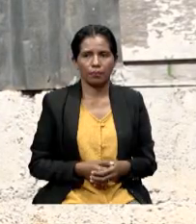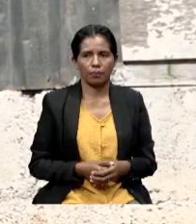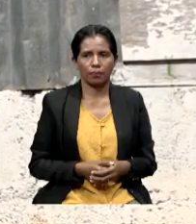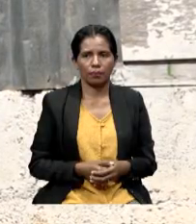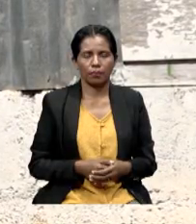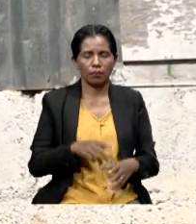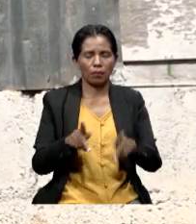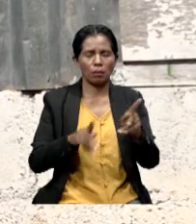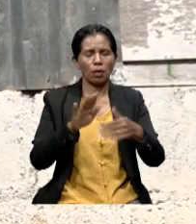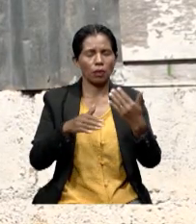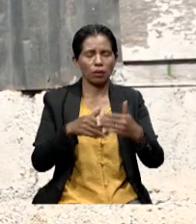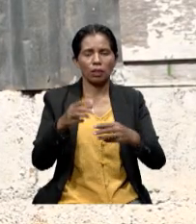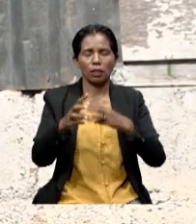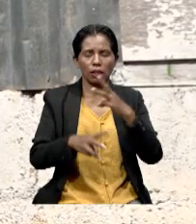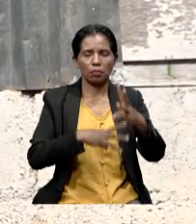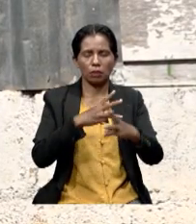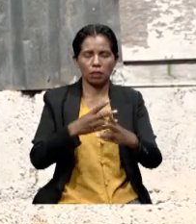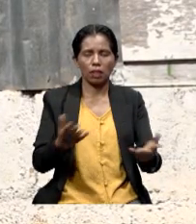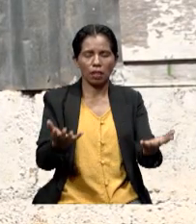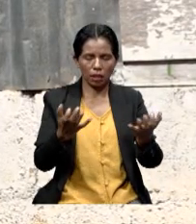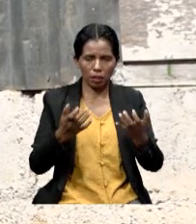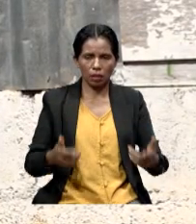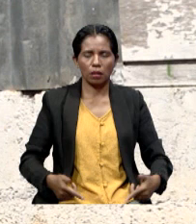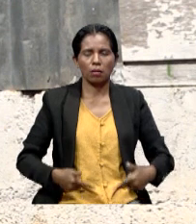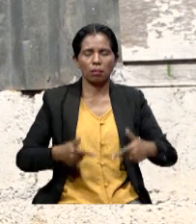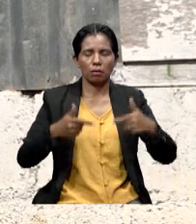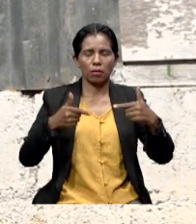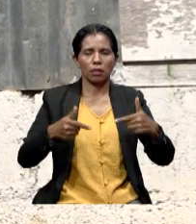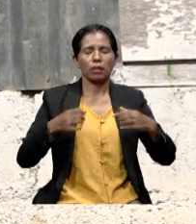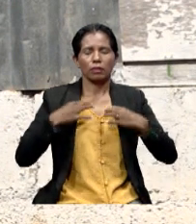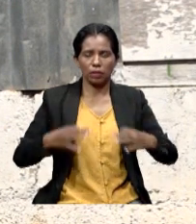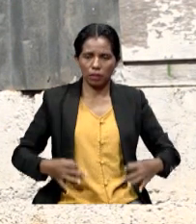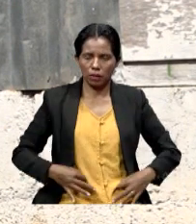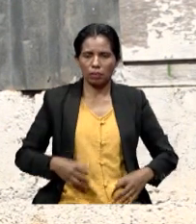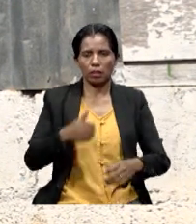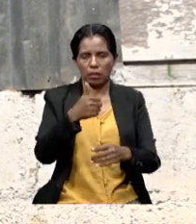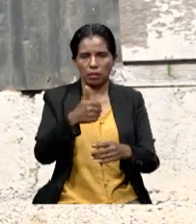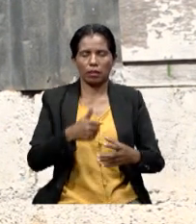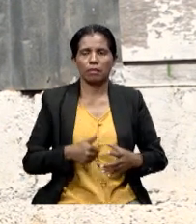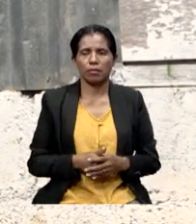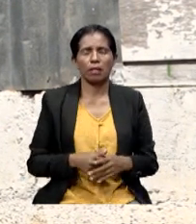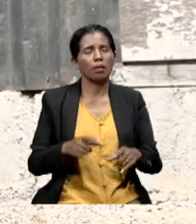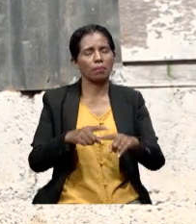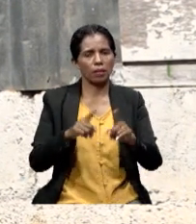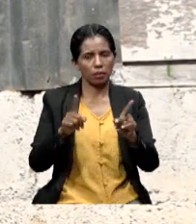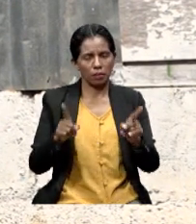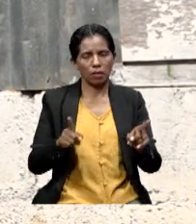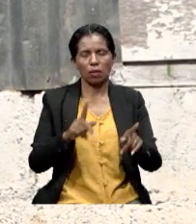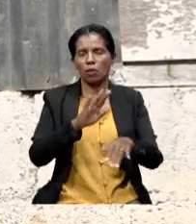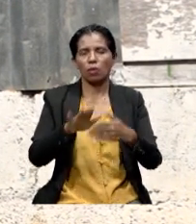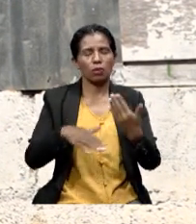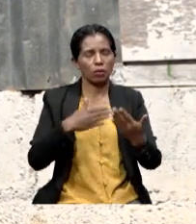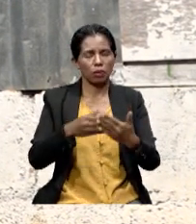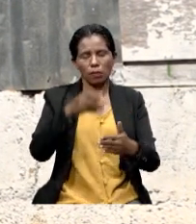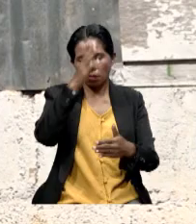Ema hoto iha mundo hakarak mori so kondisyon fisiko nebe saudável. May be, bot hoto maroma